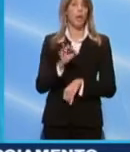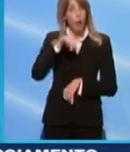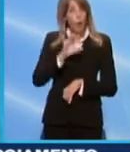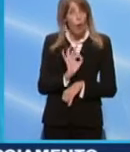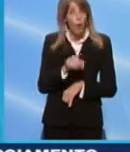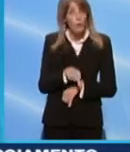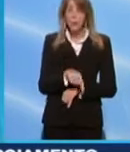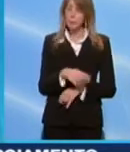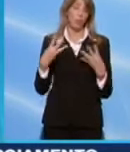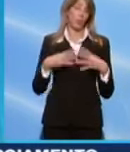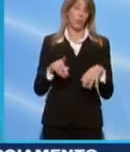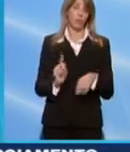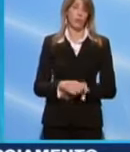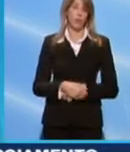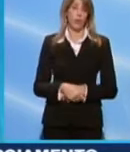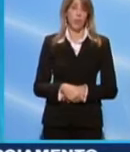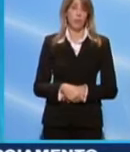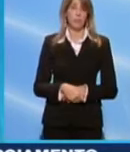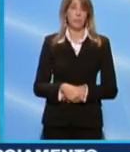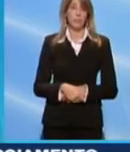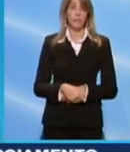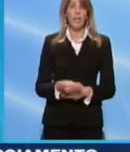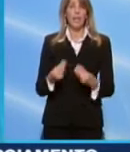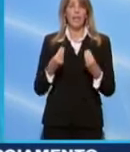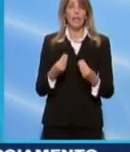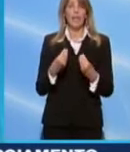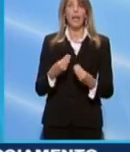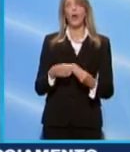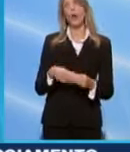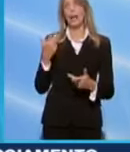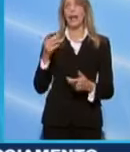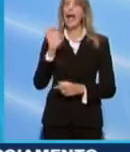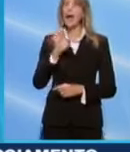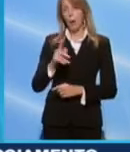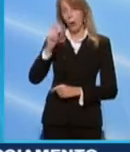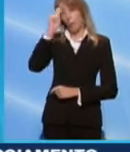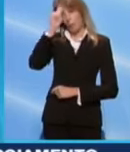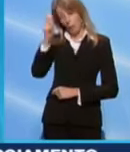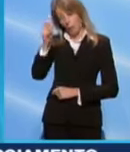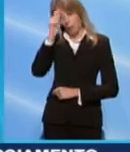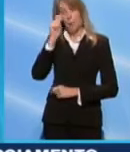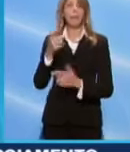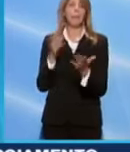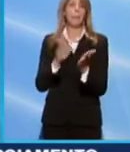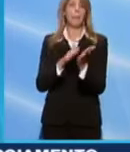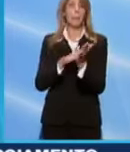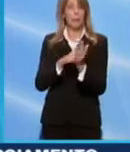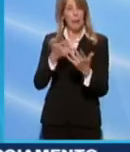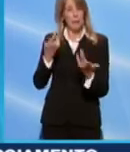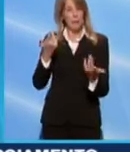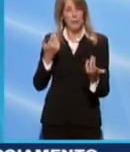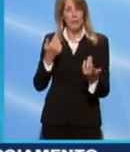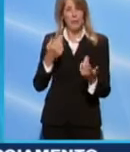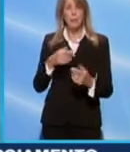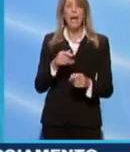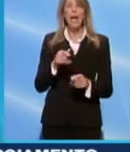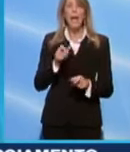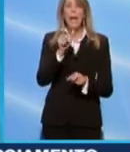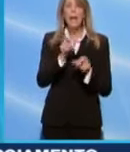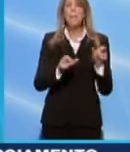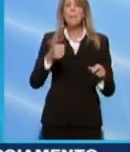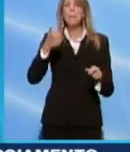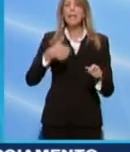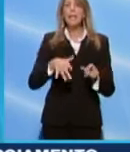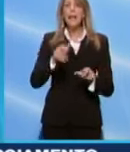non funziona, lo sa cosa se ne fanno dei riconoscimenti europei di cui lei ha parlato, le migliaia di infettati degli